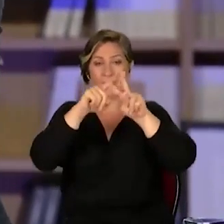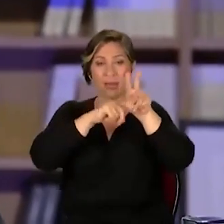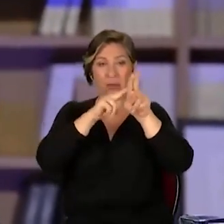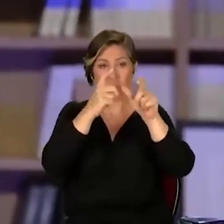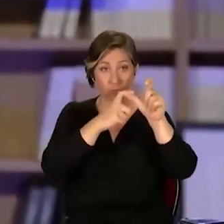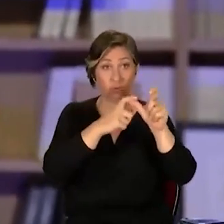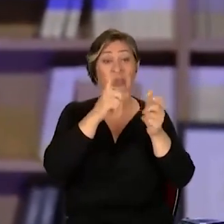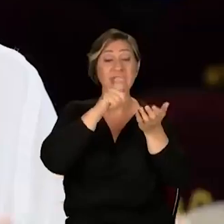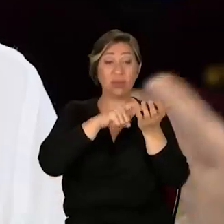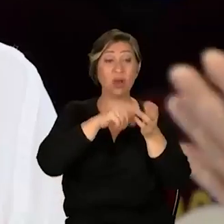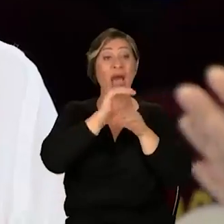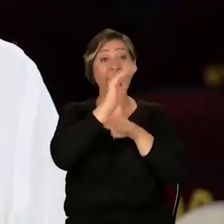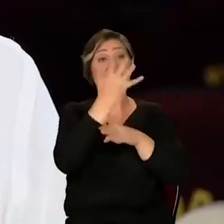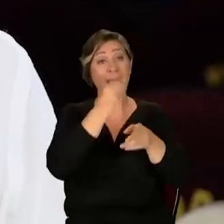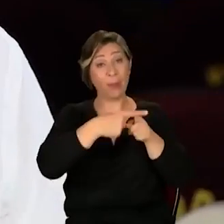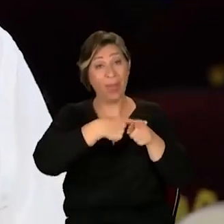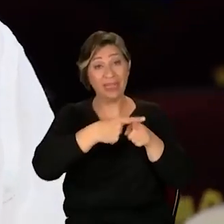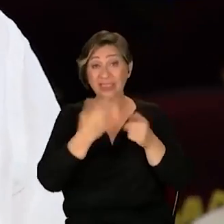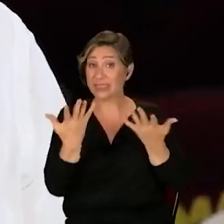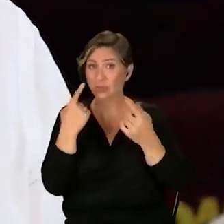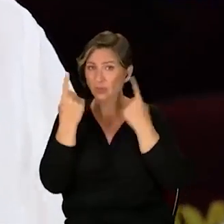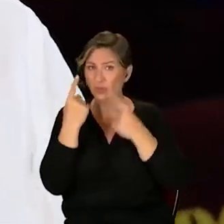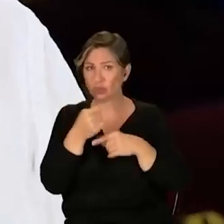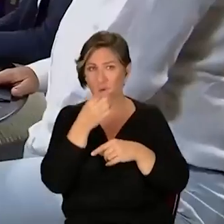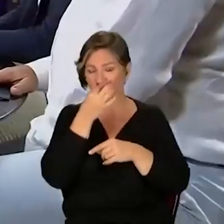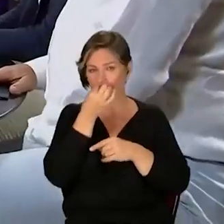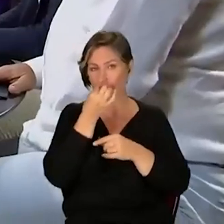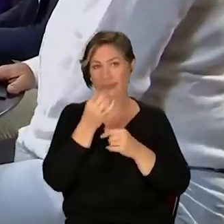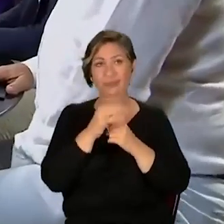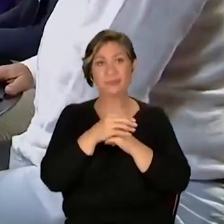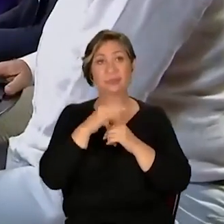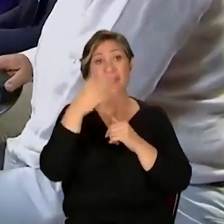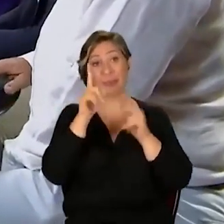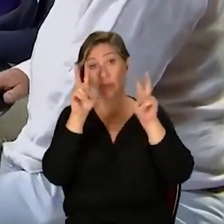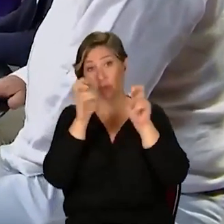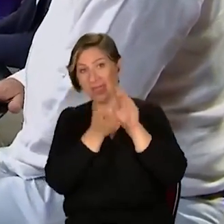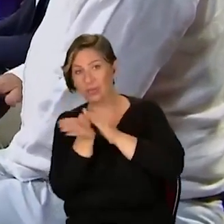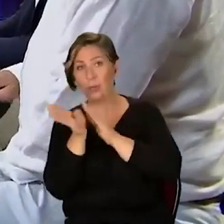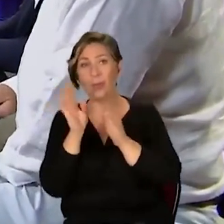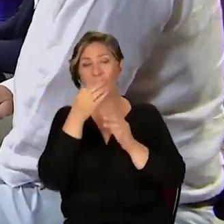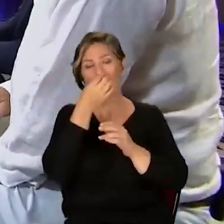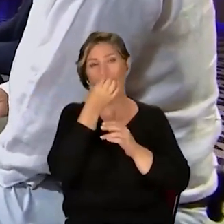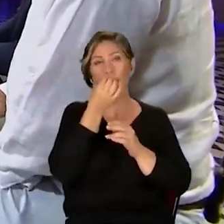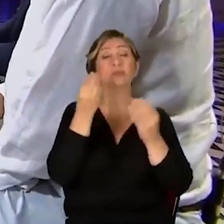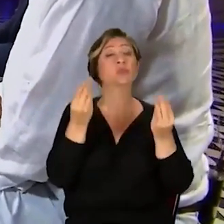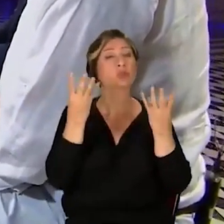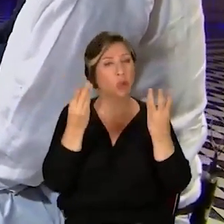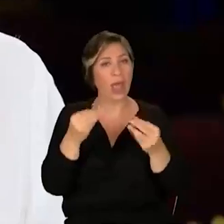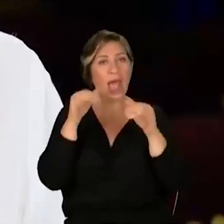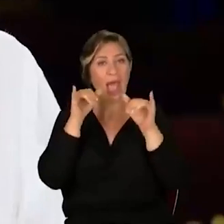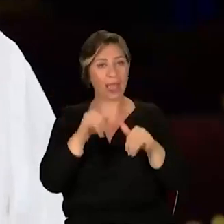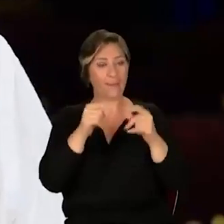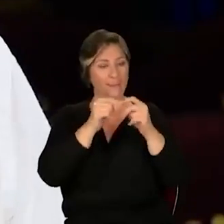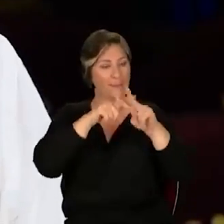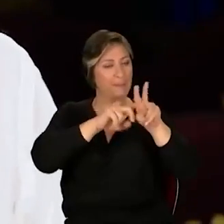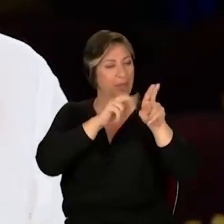tavuk hayatı daha mı iyi paylaşır? Ne düşünüyorsunuz bilmiyorum. Yani tabii ki... Başka bir konuya geçiyorum ama... Güzel olur bir aynı cinsten